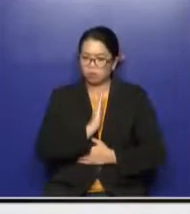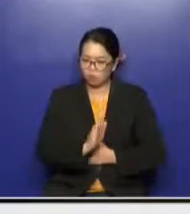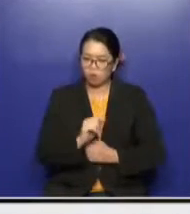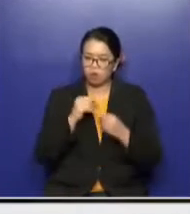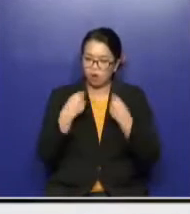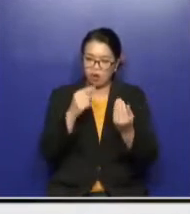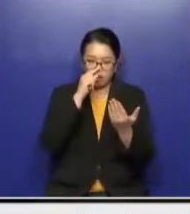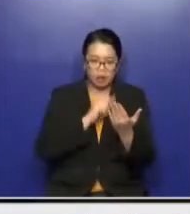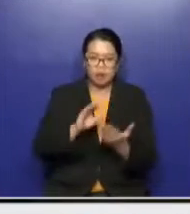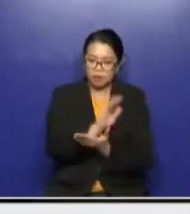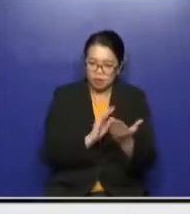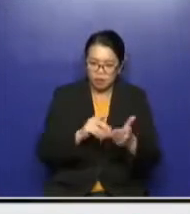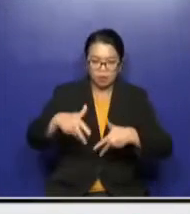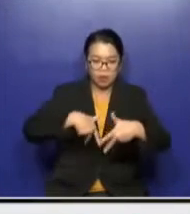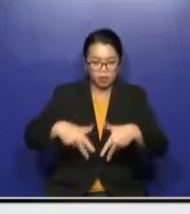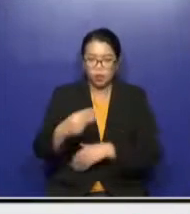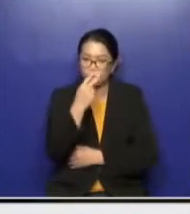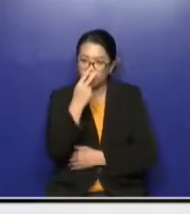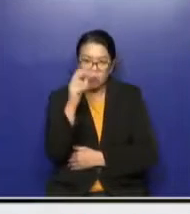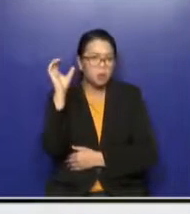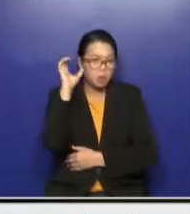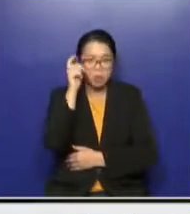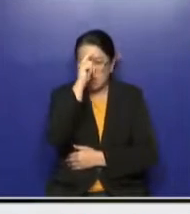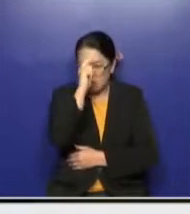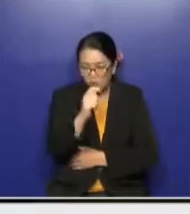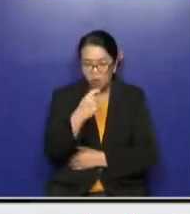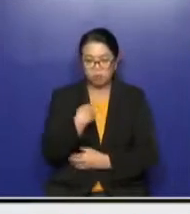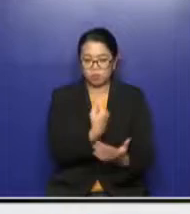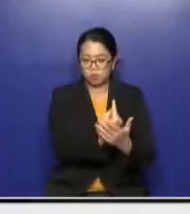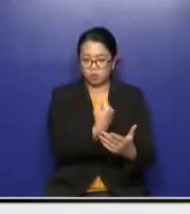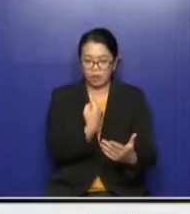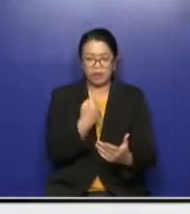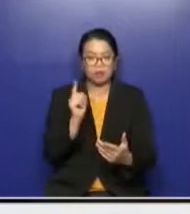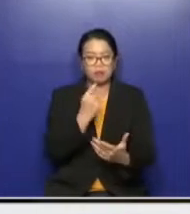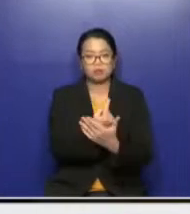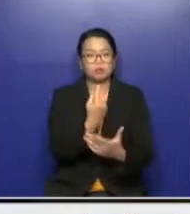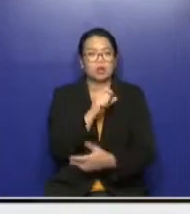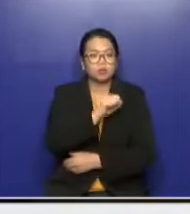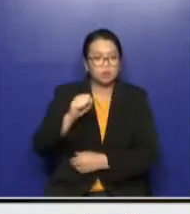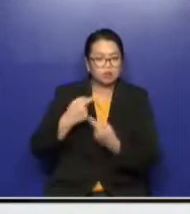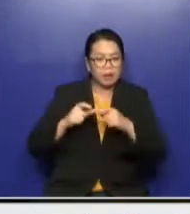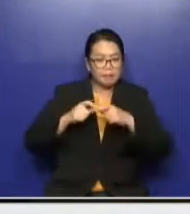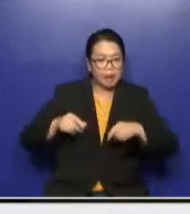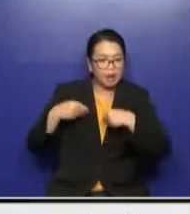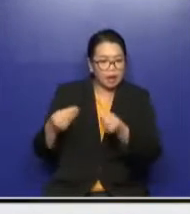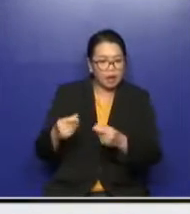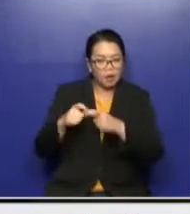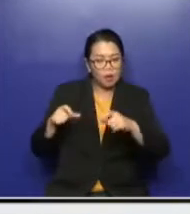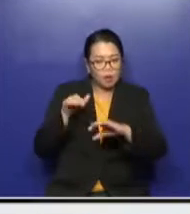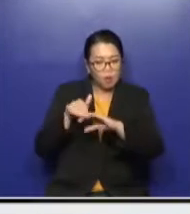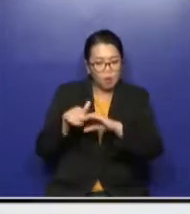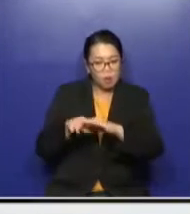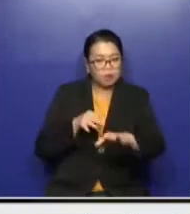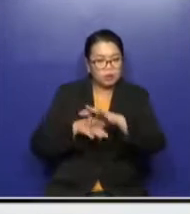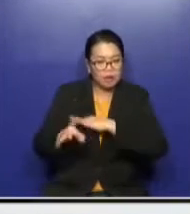องซื่อสัตย์ต่อพี่น้องประชาชนตัวเองได้รับเลือกมาเป็นผู้แทนราษฎรแต่เอาบัตรไปให้คนอื่นกดแทนไม่ม